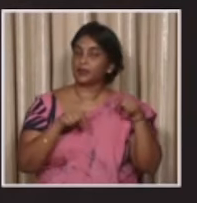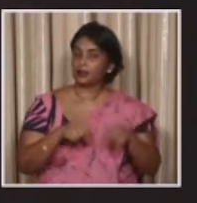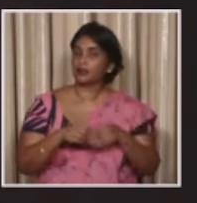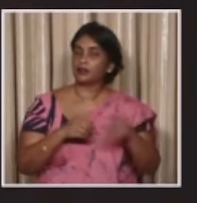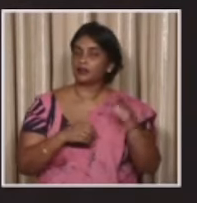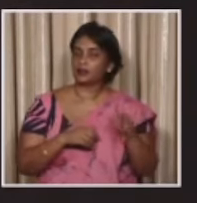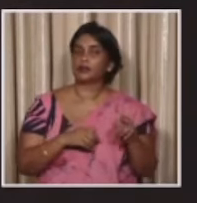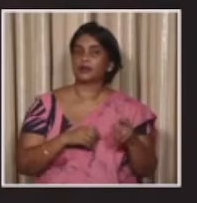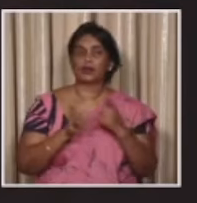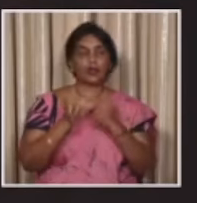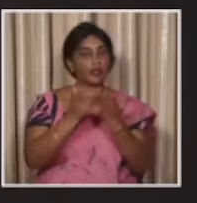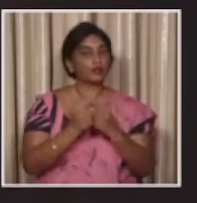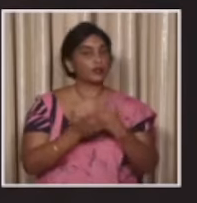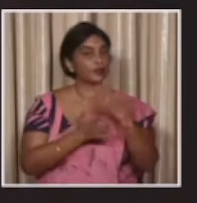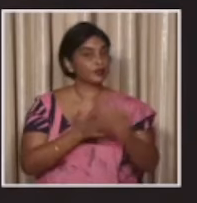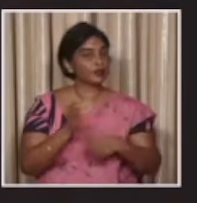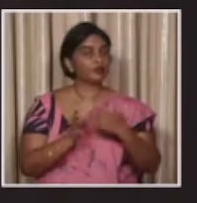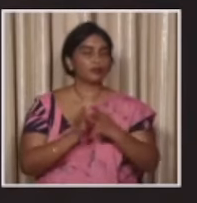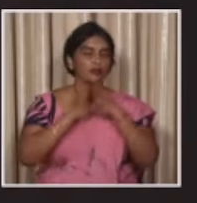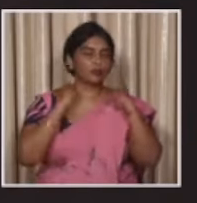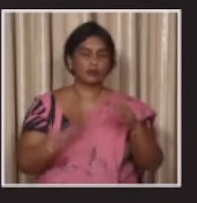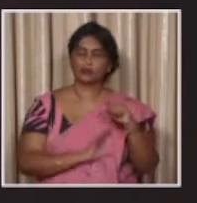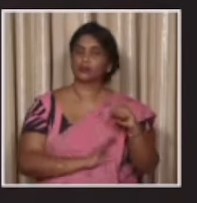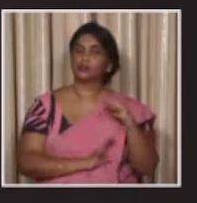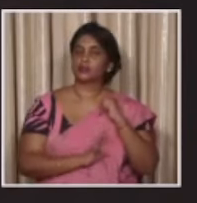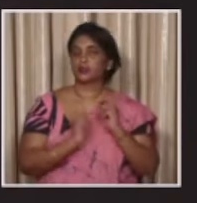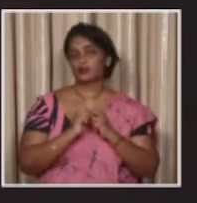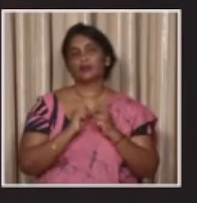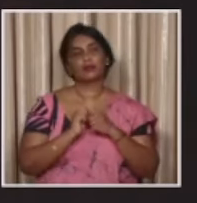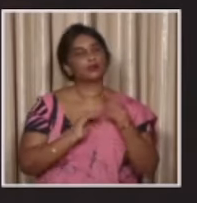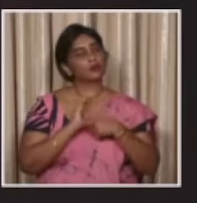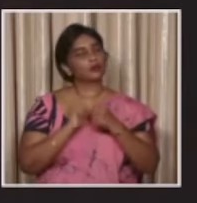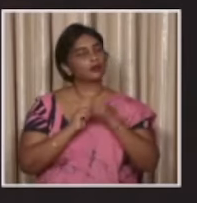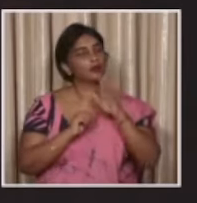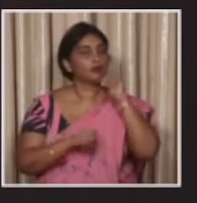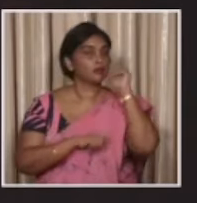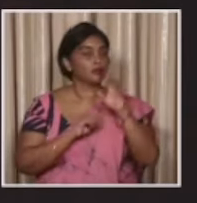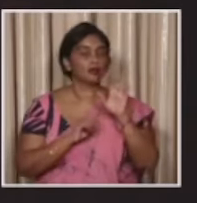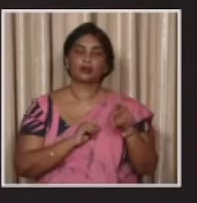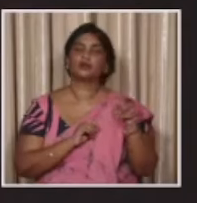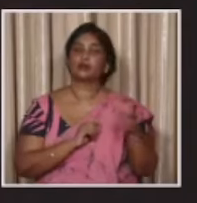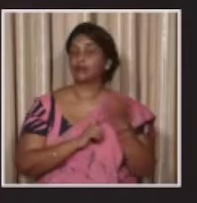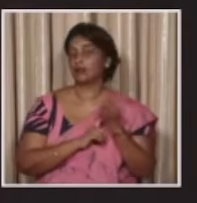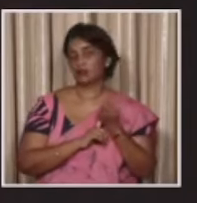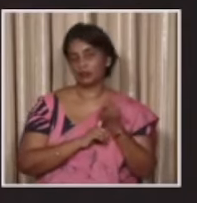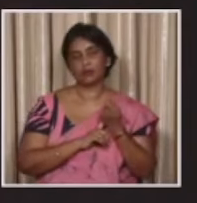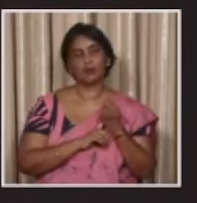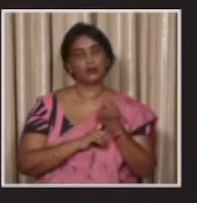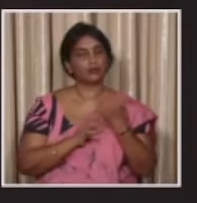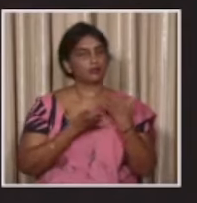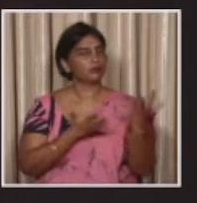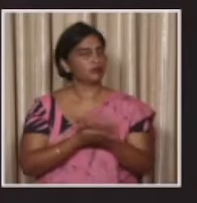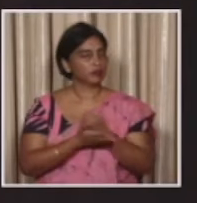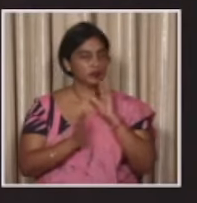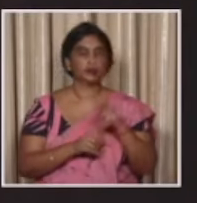වෙනකොට විගණන වාර්තා අනුව මහා බලවත් විනාශයක් මේ රටට කරලා තියෙන මහ ජනතාවගේ මුදල් බලවත් ලෙස